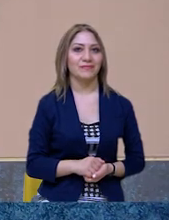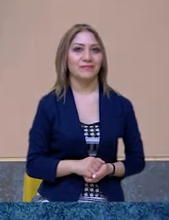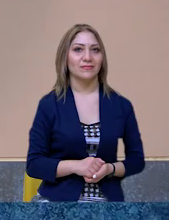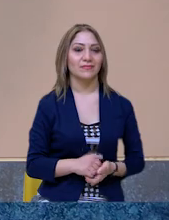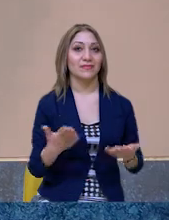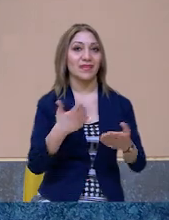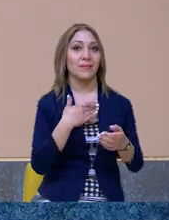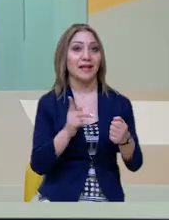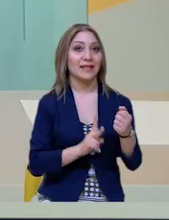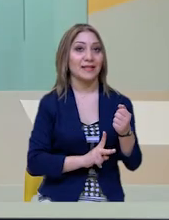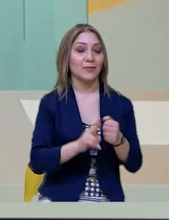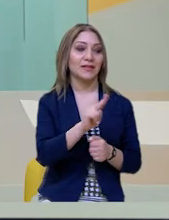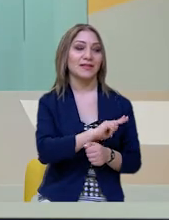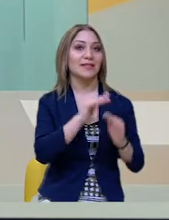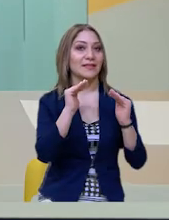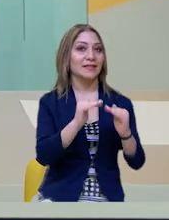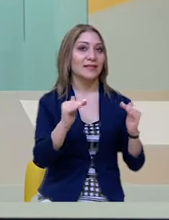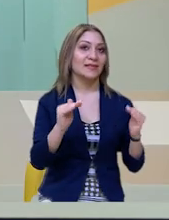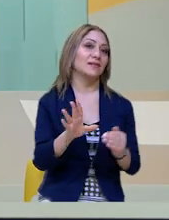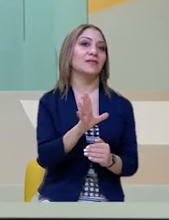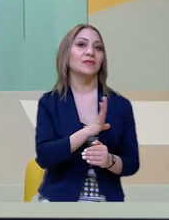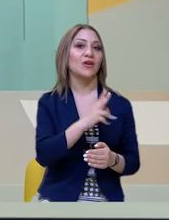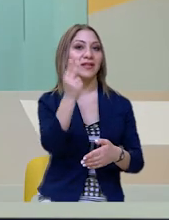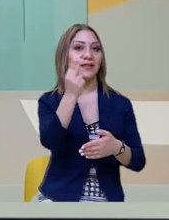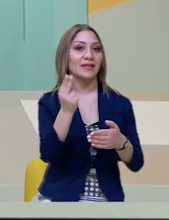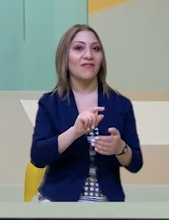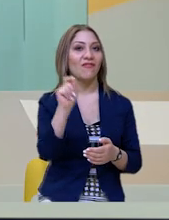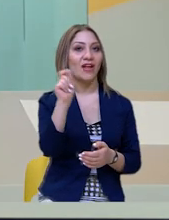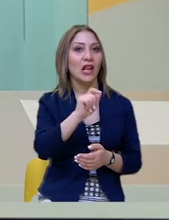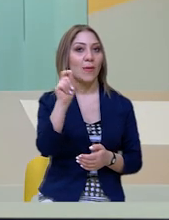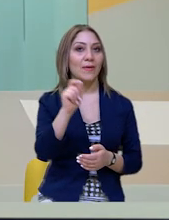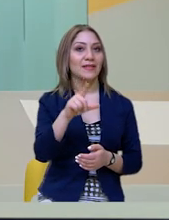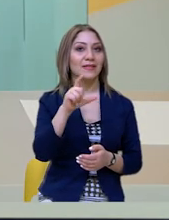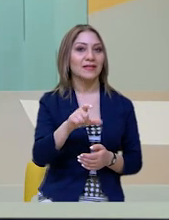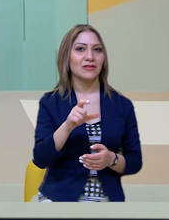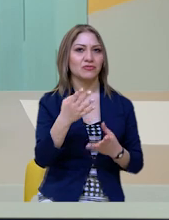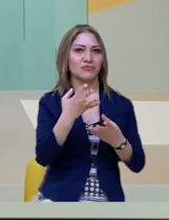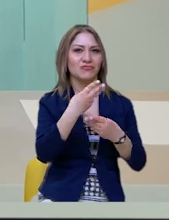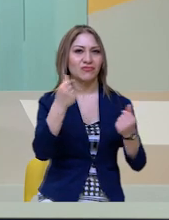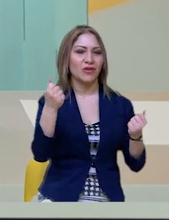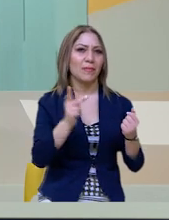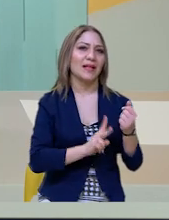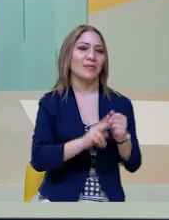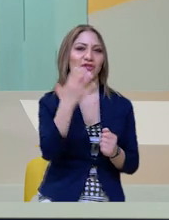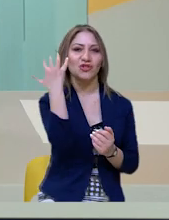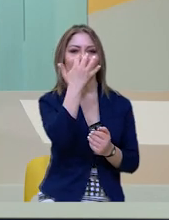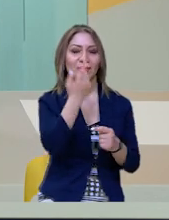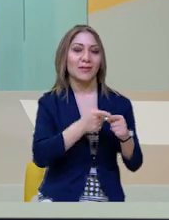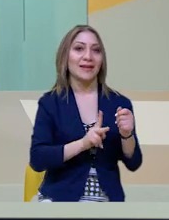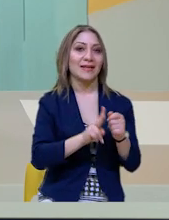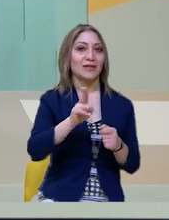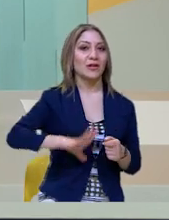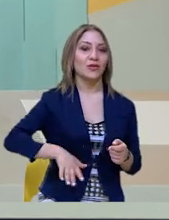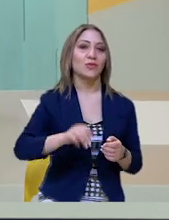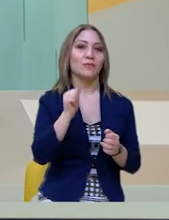Երբ մենք կտրում ենք սիրելի երեխաներ, հաճախ է լինում, որ մեր նկարած մարկերով հատվածները վերանում են կամ կտրվում են ուղղակի։ Դրա համար կտրելուց հետո